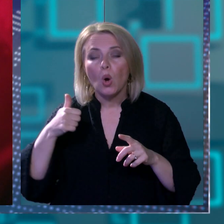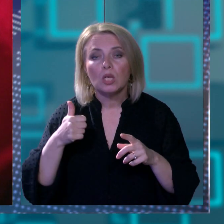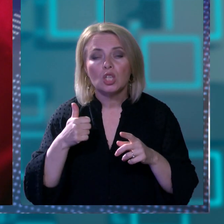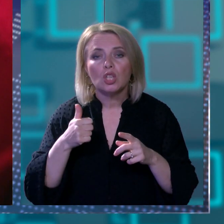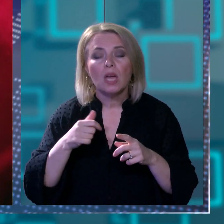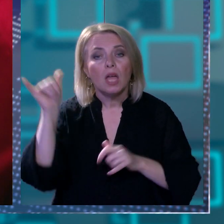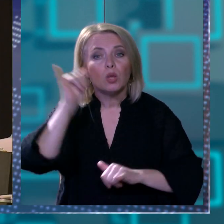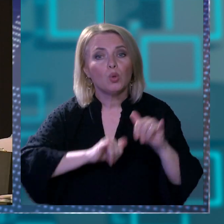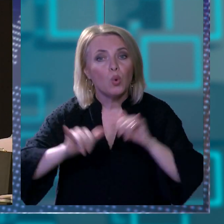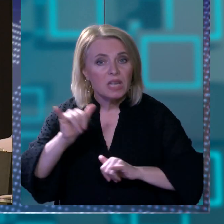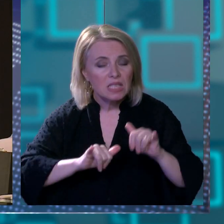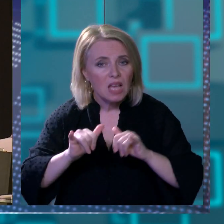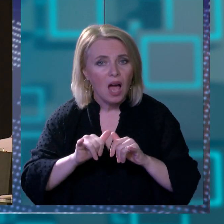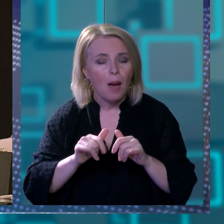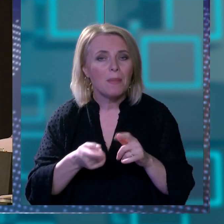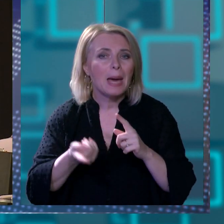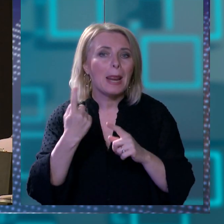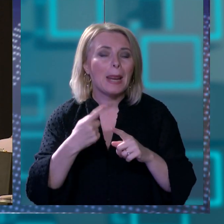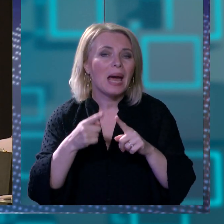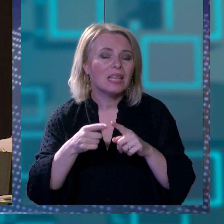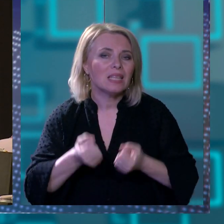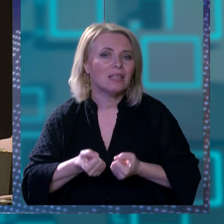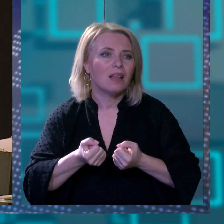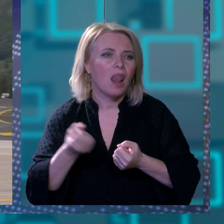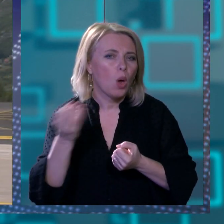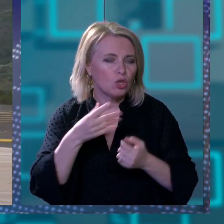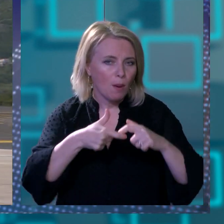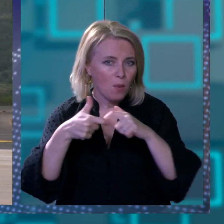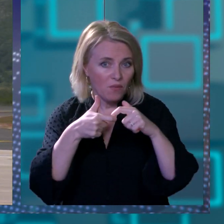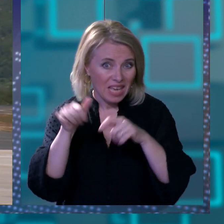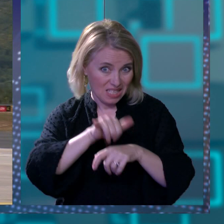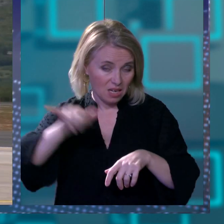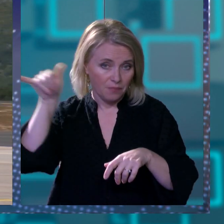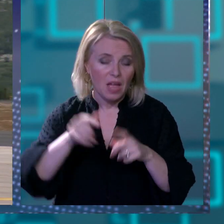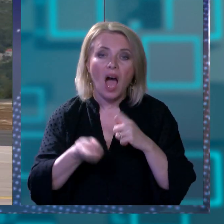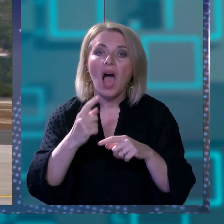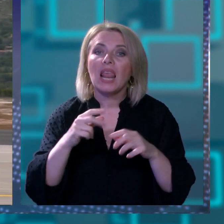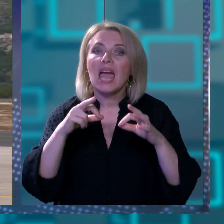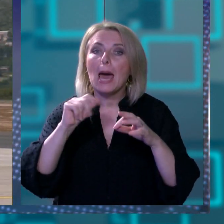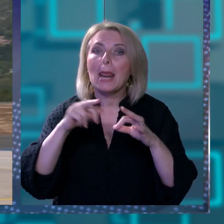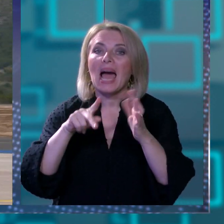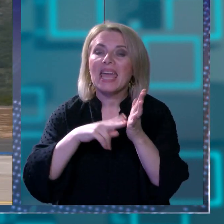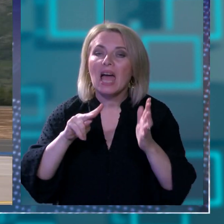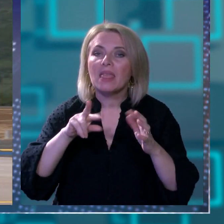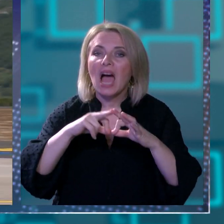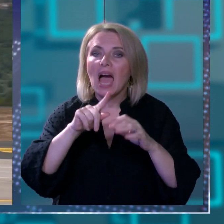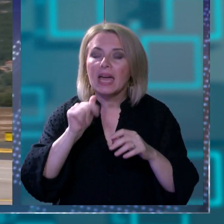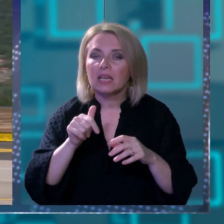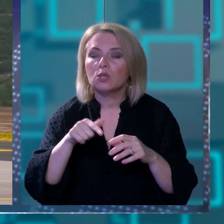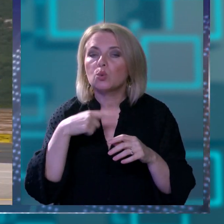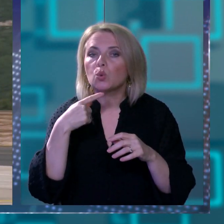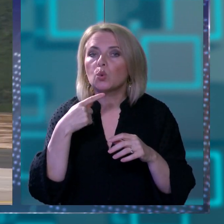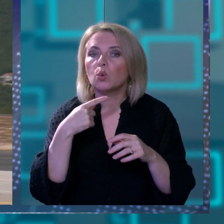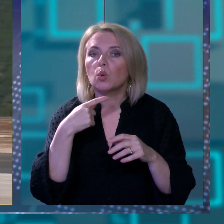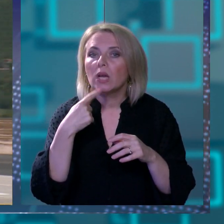svjetskim destinacijama, no i zračne luke dogovorom s Ryanairom dali su povod za visoka očekivanja od sljedeće godine. Veliko povećanje